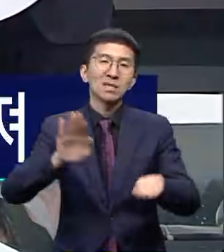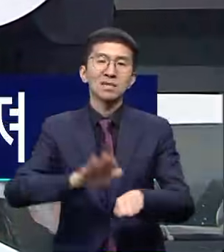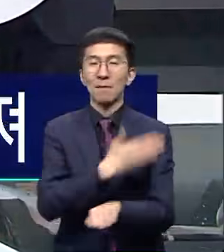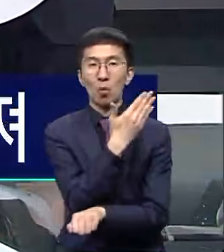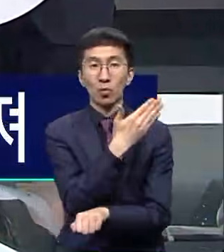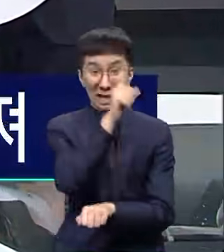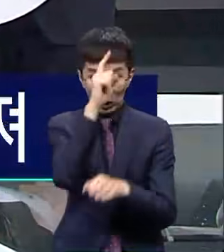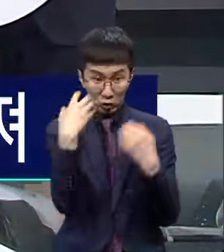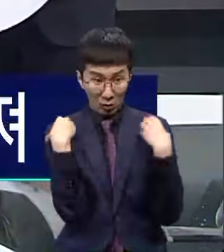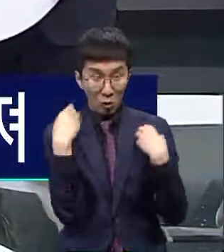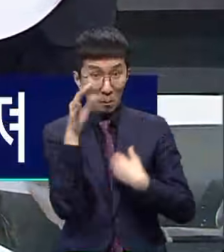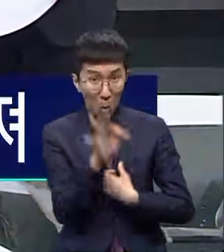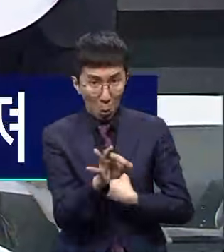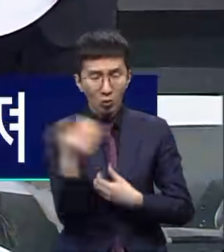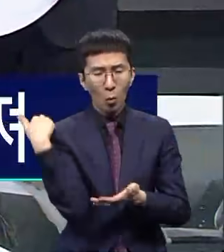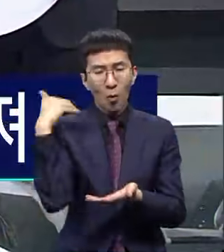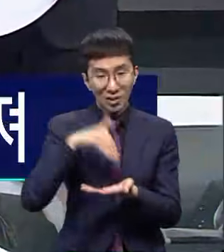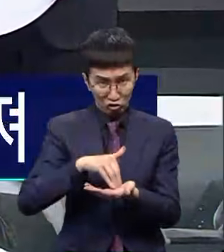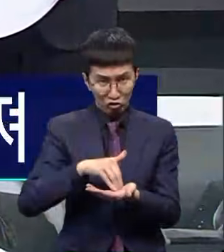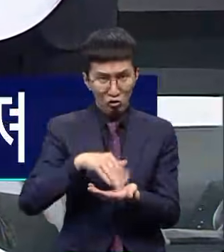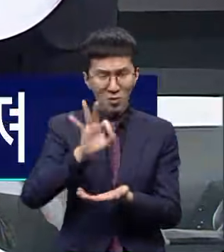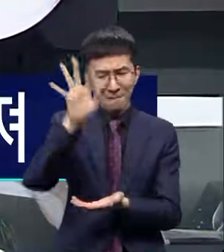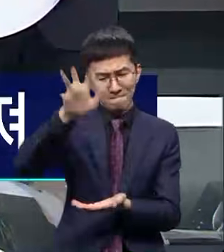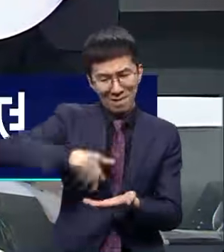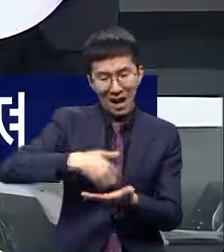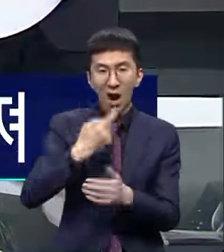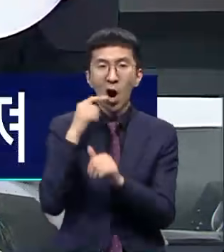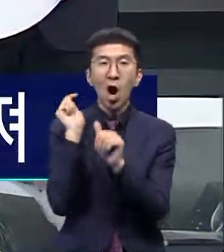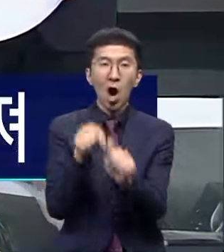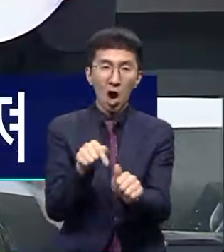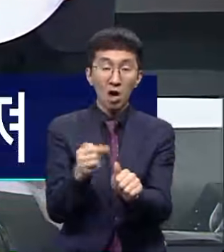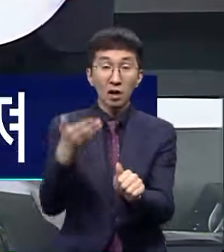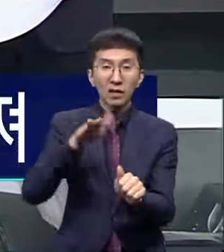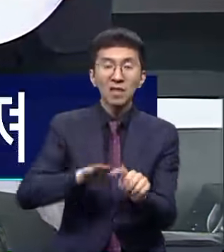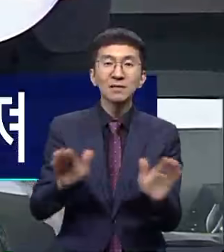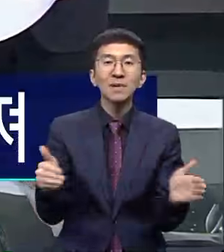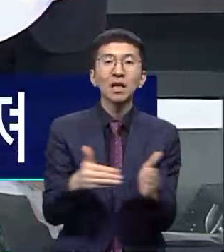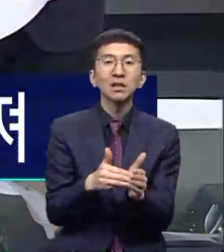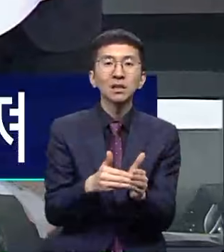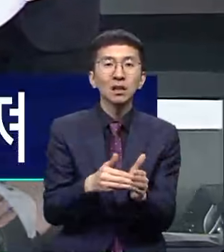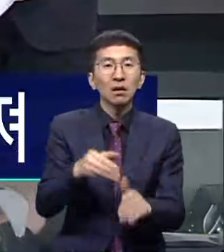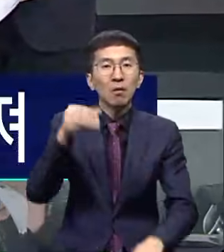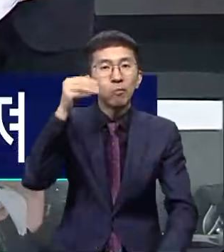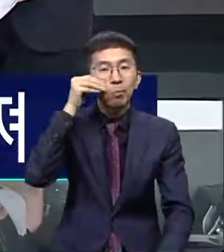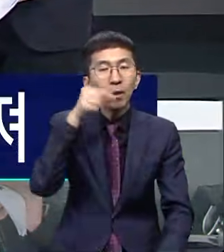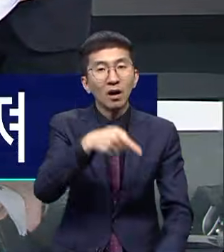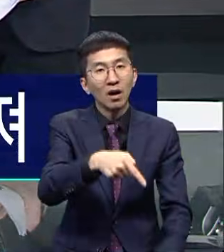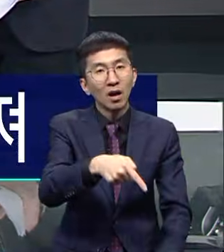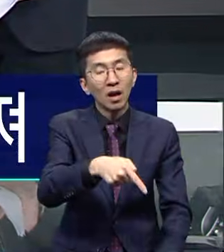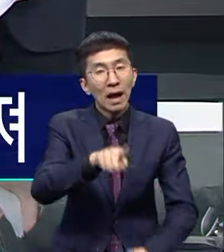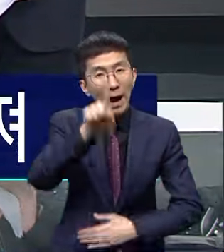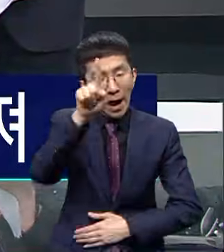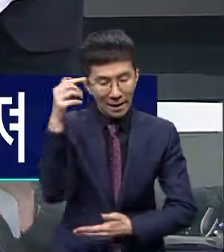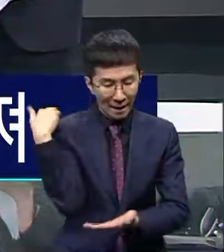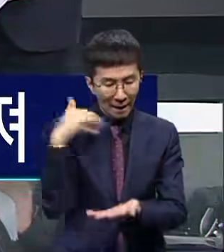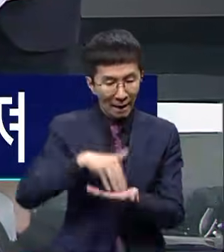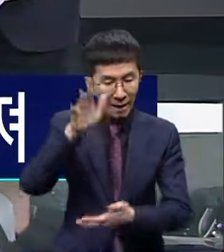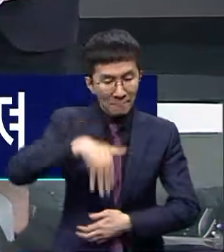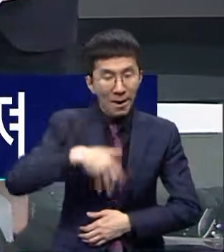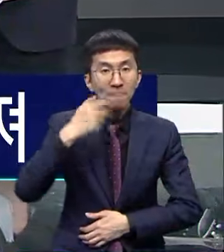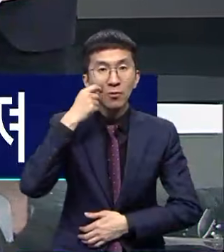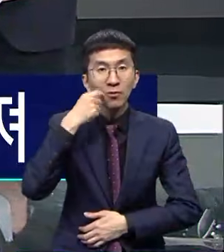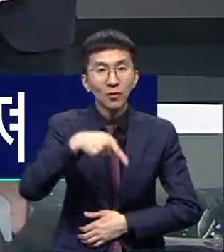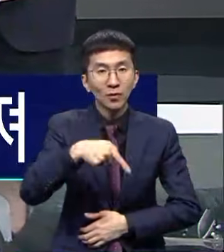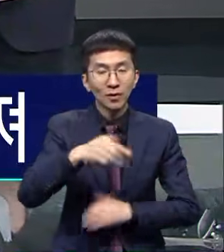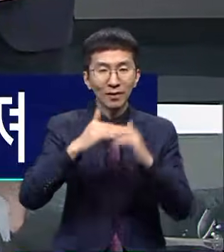가운데 일부라도 환수하라고 지시했었는데 저희 취재 결과 지금까지도 제대로 돌려받지 못한 걸로 확인됐습니다.